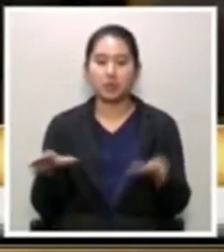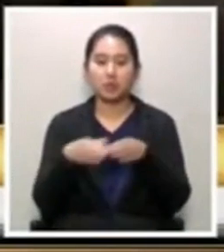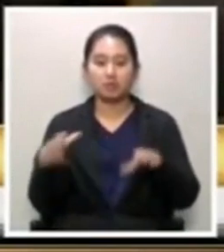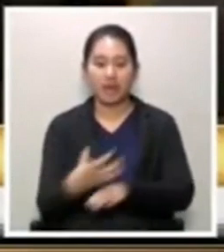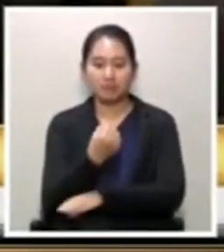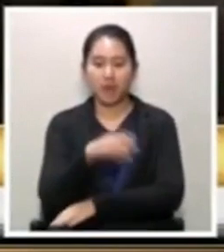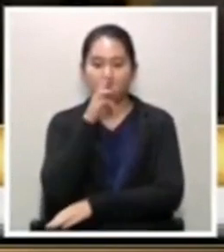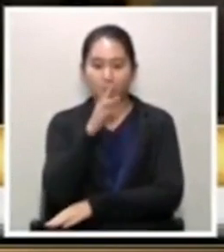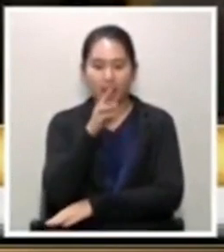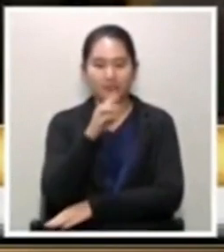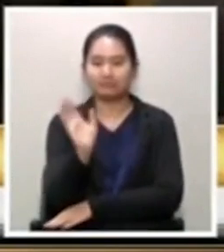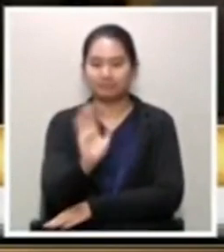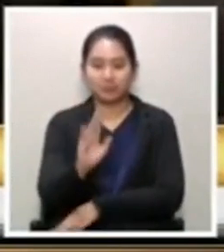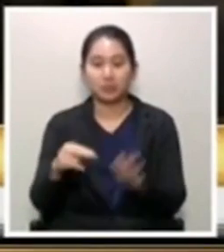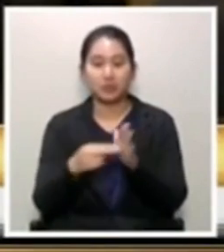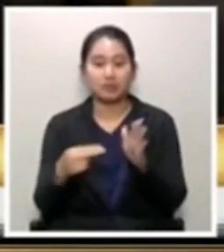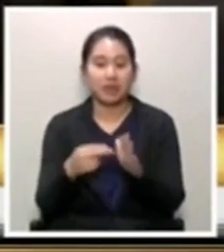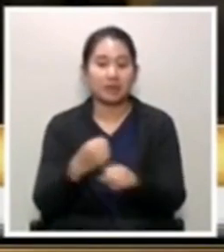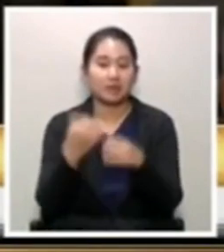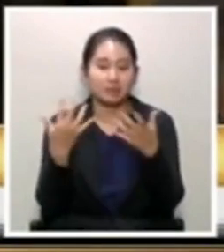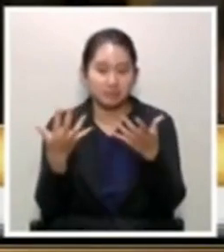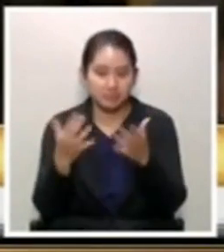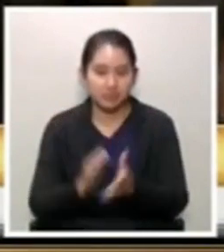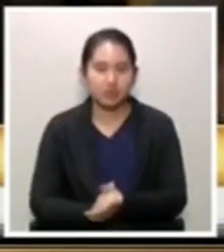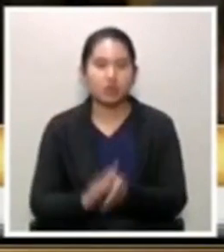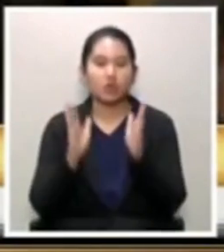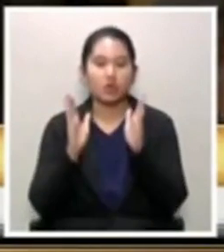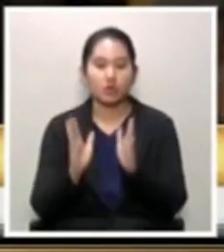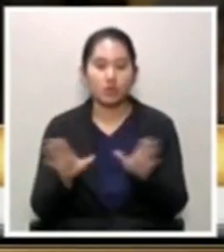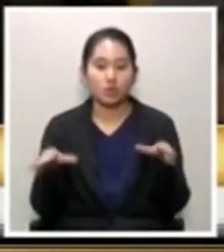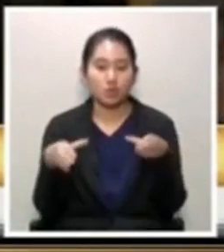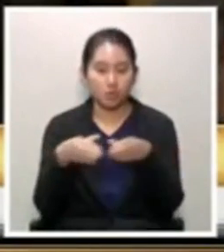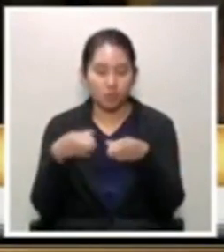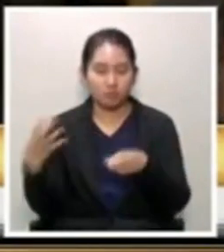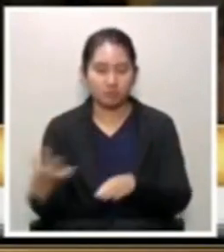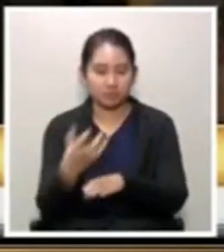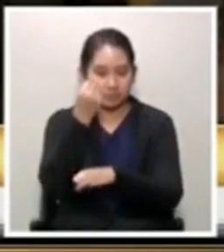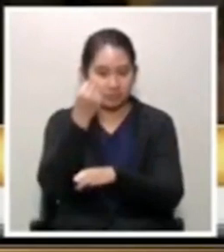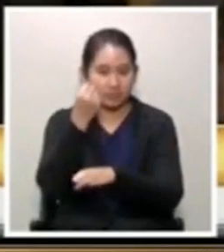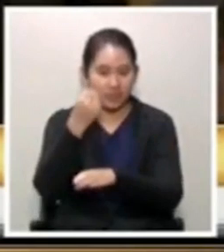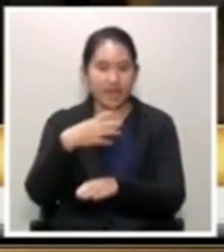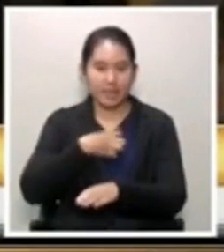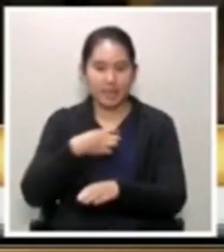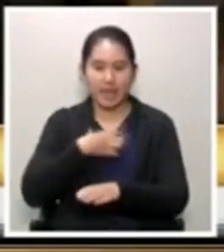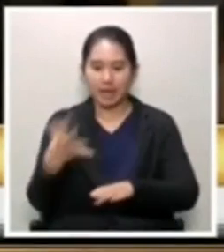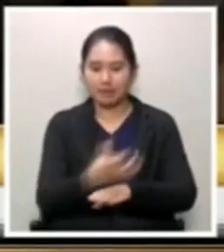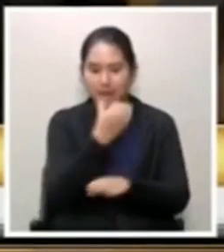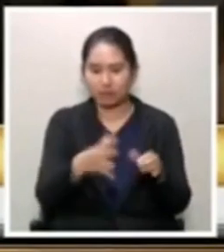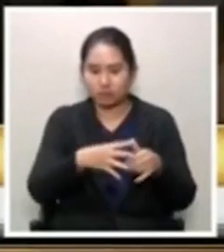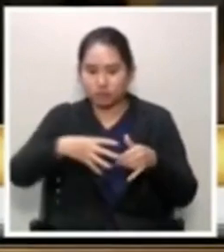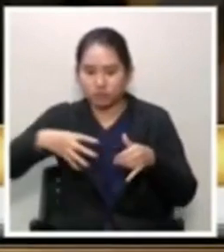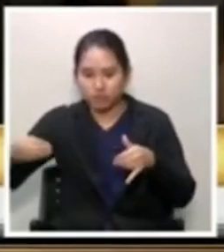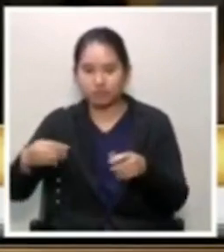างเดียวควรต้องชี้หน้ากลับไปตําหนิของคณะรัฐประหารตําหนิคณะรัฐประหารที่อยากสืบทอดอํานาจด้วยครับจึงต้องใช้